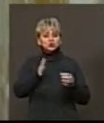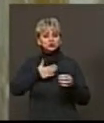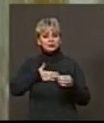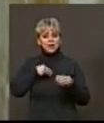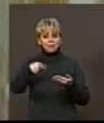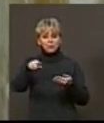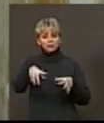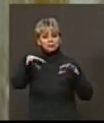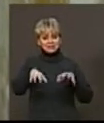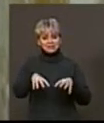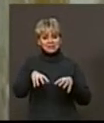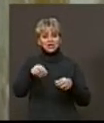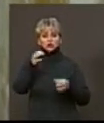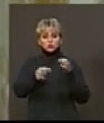под